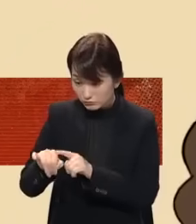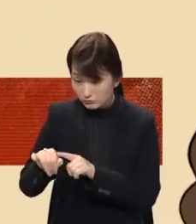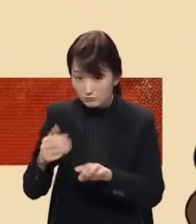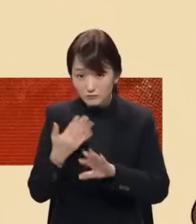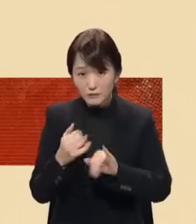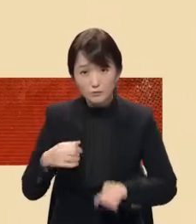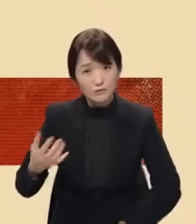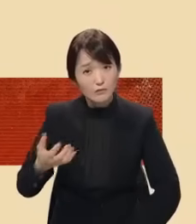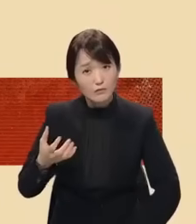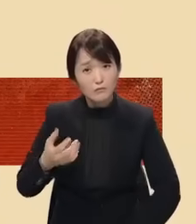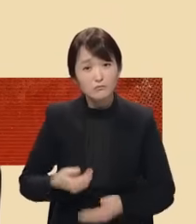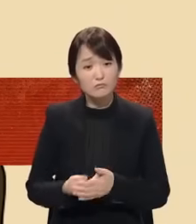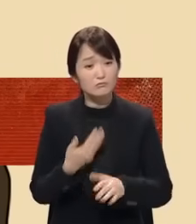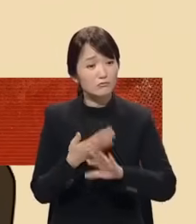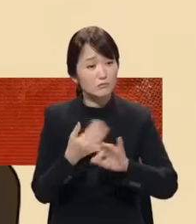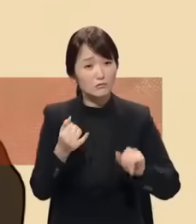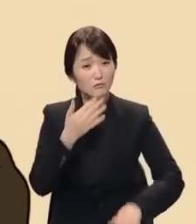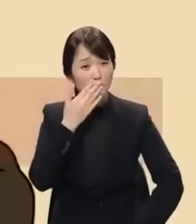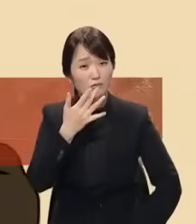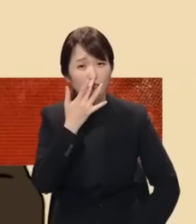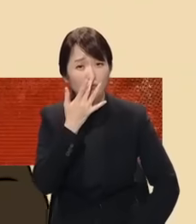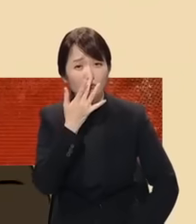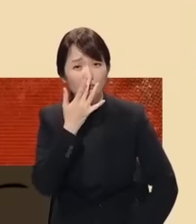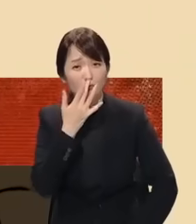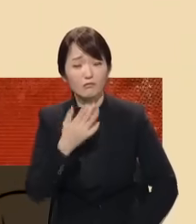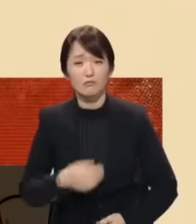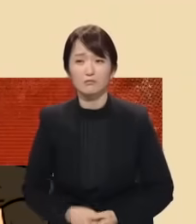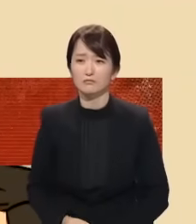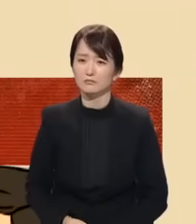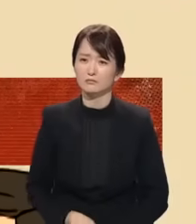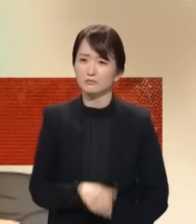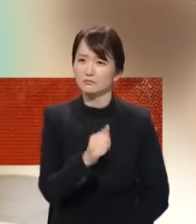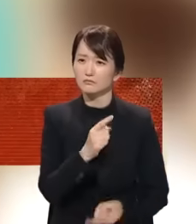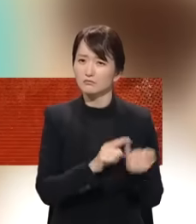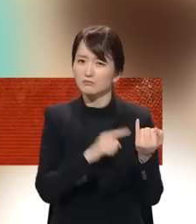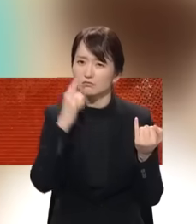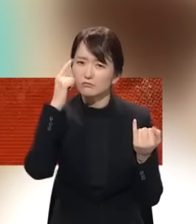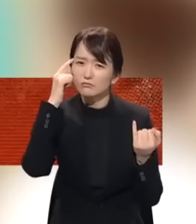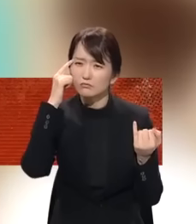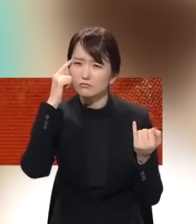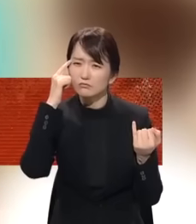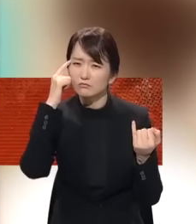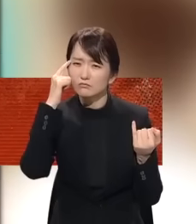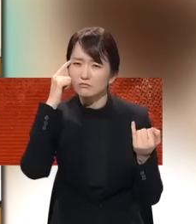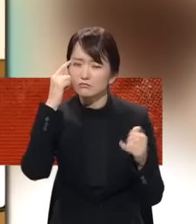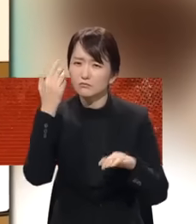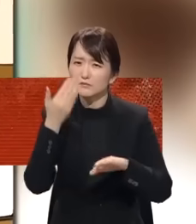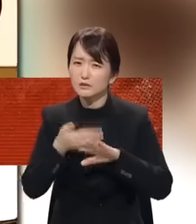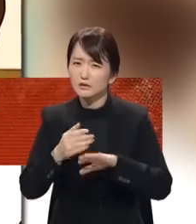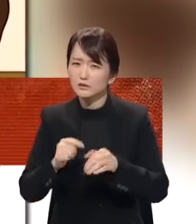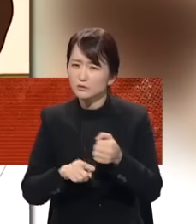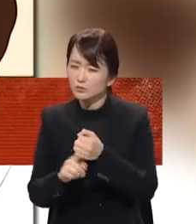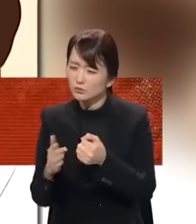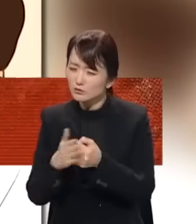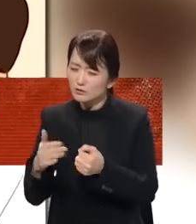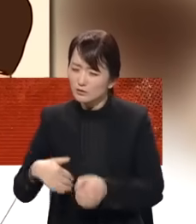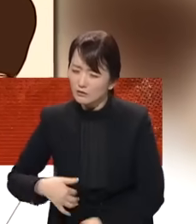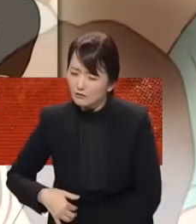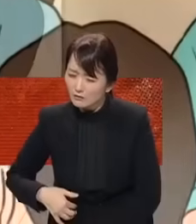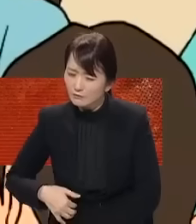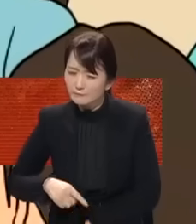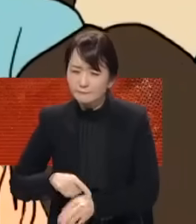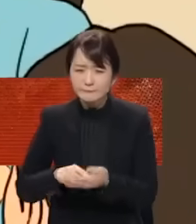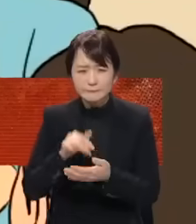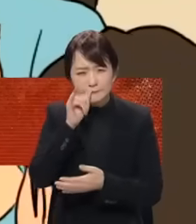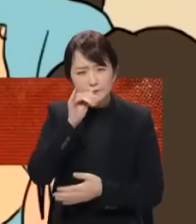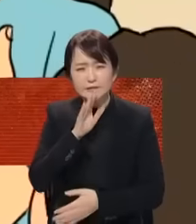아파야 되는데 아, 그렇죠. 다른 분들은 아무렇지도 않았다는 거예요. 그래서 영국 씨 생각하기에는 다른 것 때문에 탈이 난 것 같은데 뭐 이거 심증만 있지 물증이